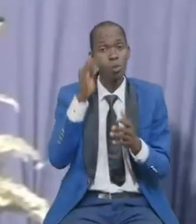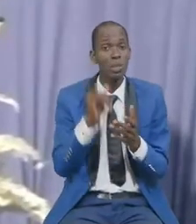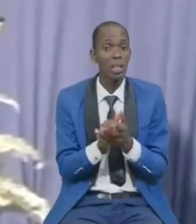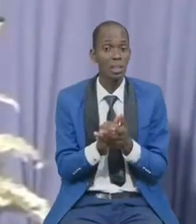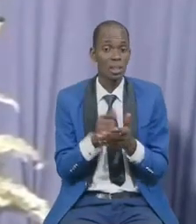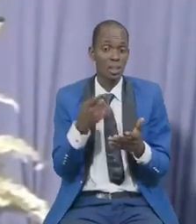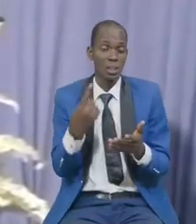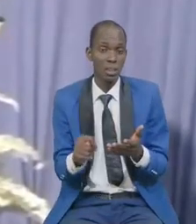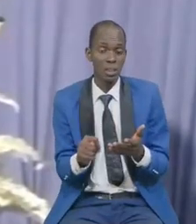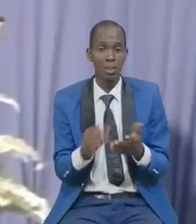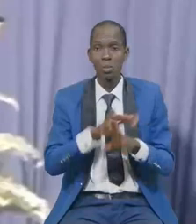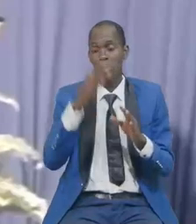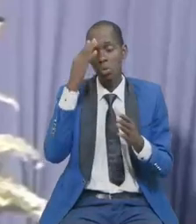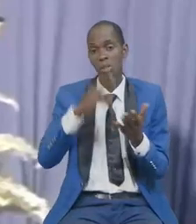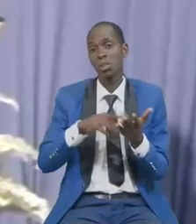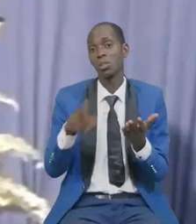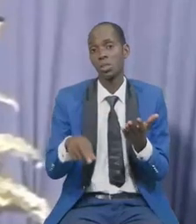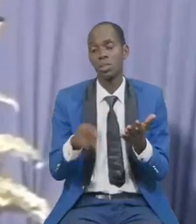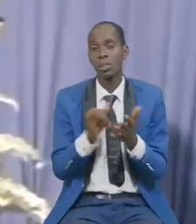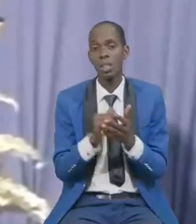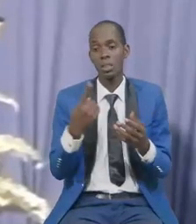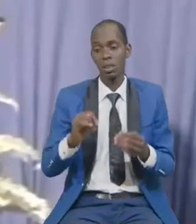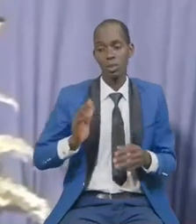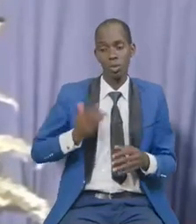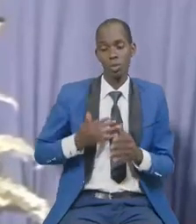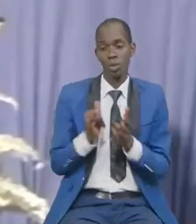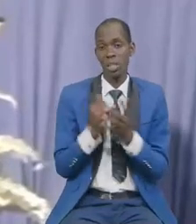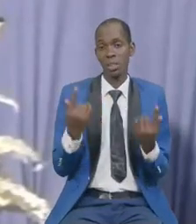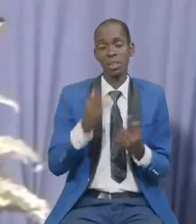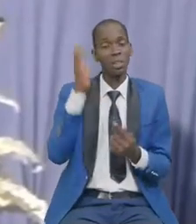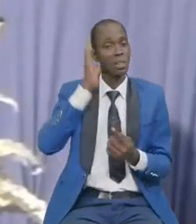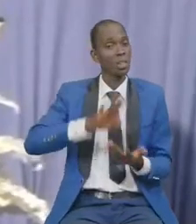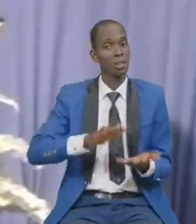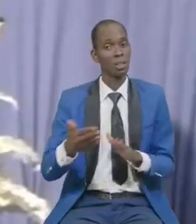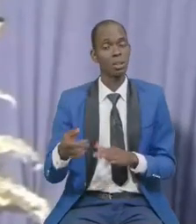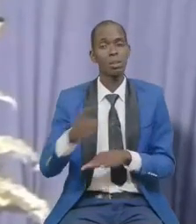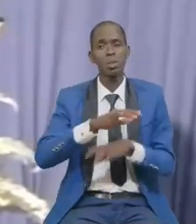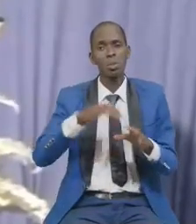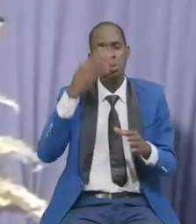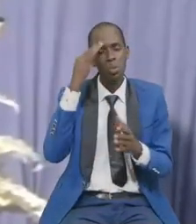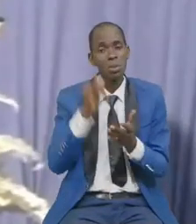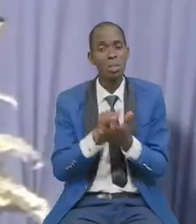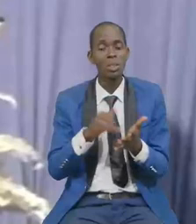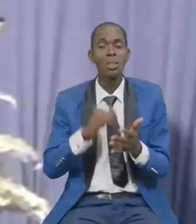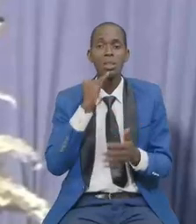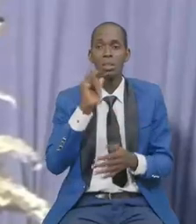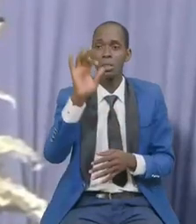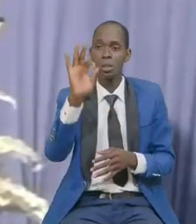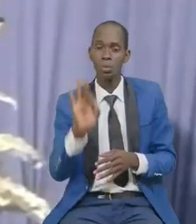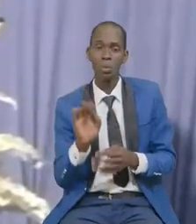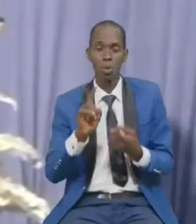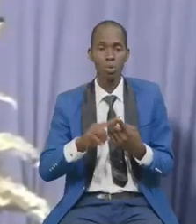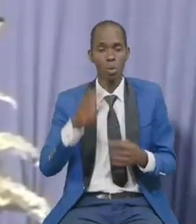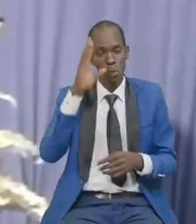mourra. Ils ne savaient pas qu'il est réservé aux hommes de mourir une seule fois. Après quoi vient le